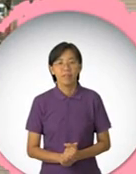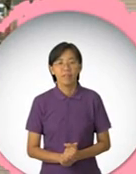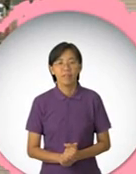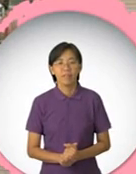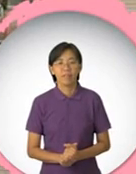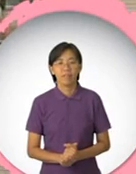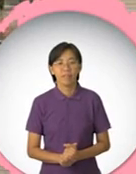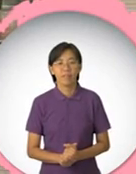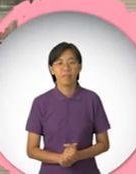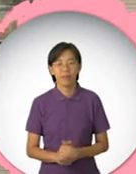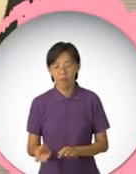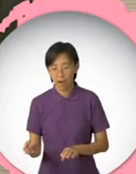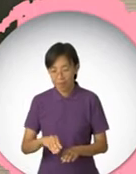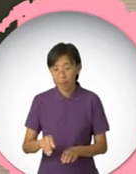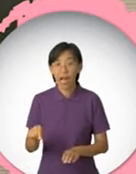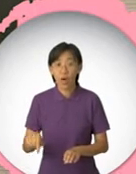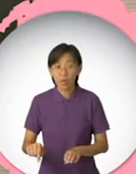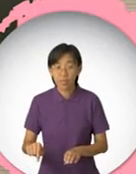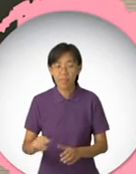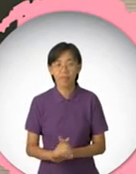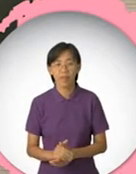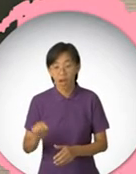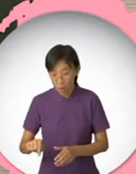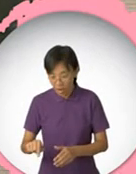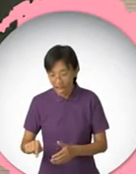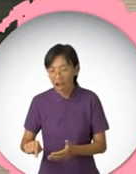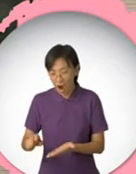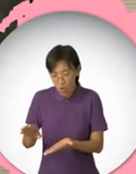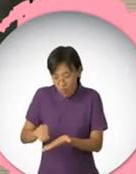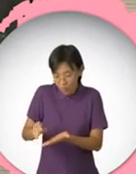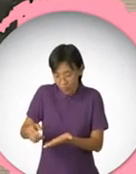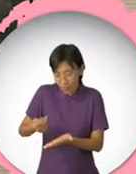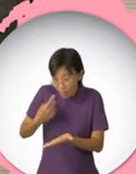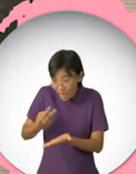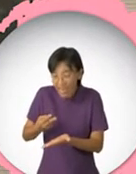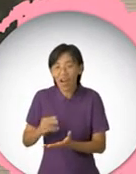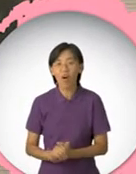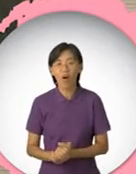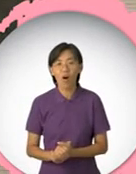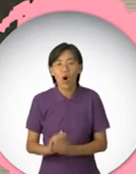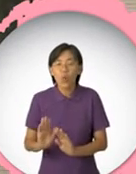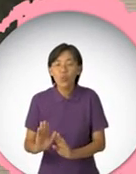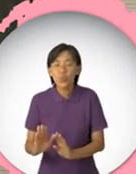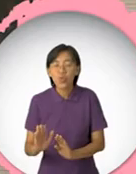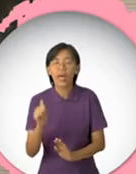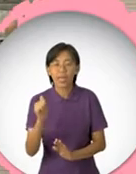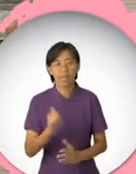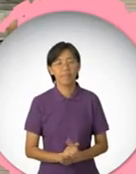เอานิ้วค่ะกดก็จะเห็นรอยนิ้วมือนะคะแสดงว่าเราพักได้ที่แล้วนะ